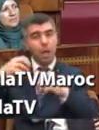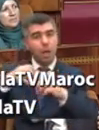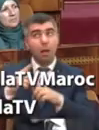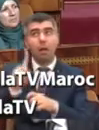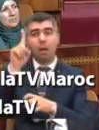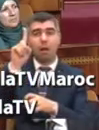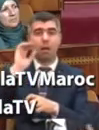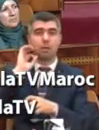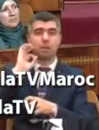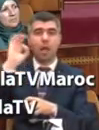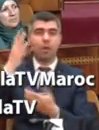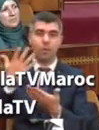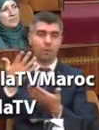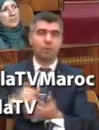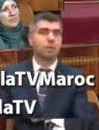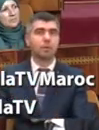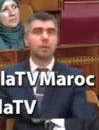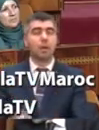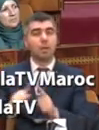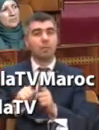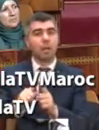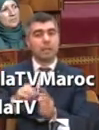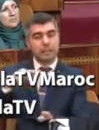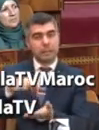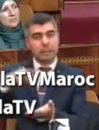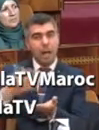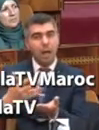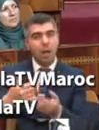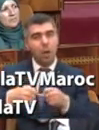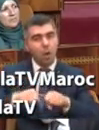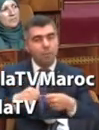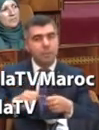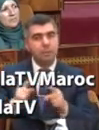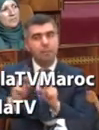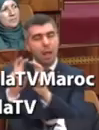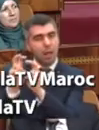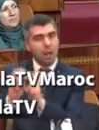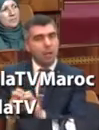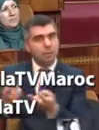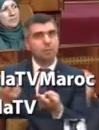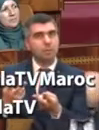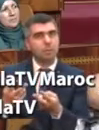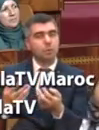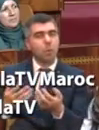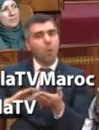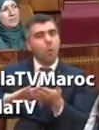سبحانه وتعالى. الموسم ديال الزرع غادي يكون ناقص، وحنا مع الفلاحه كنا